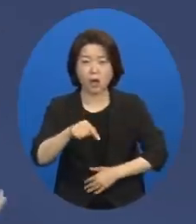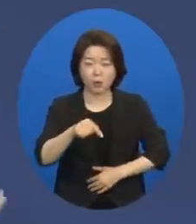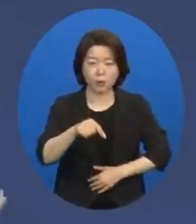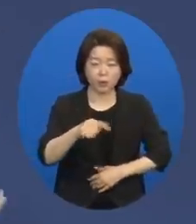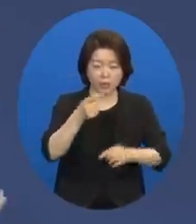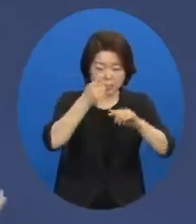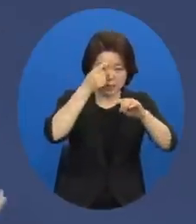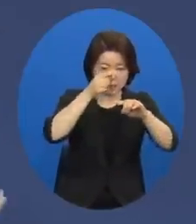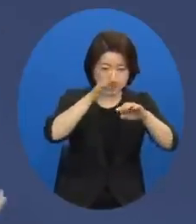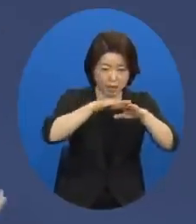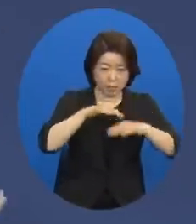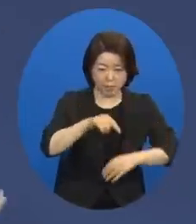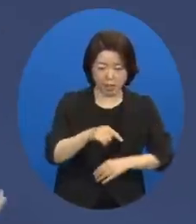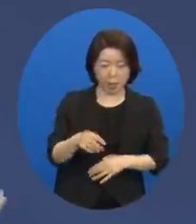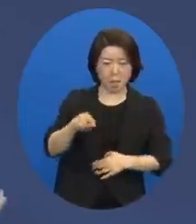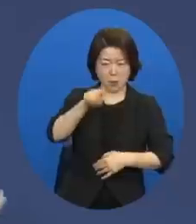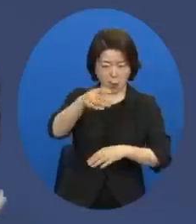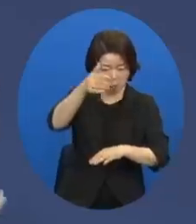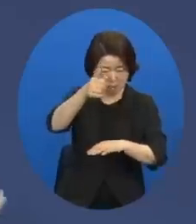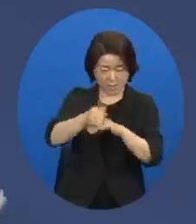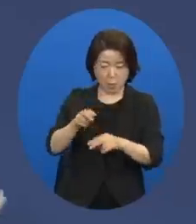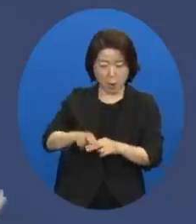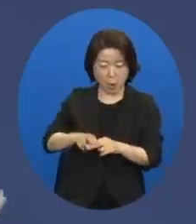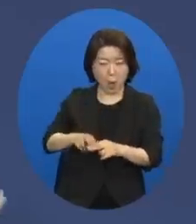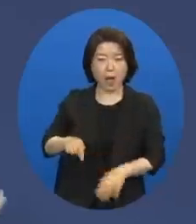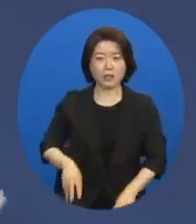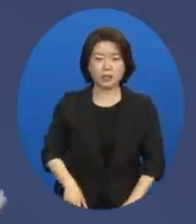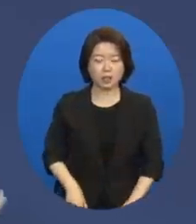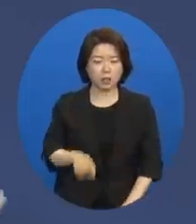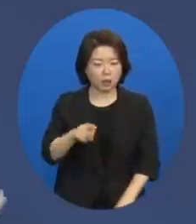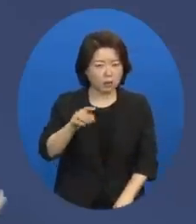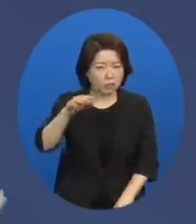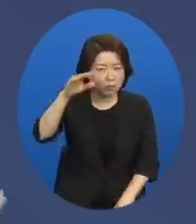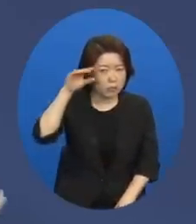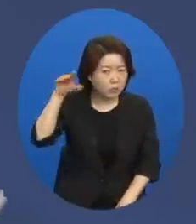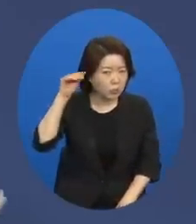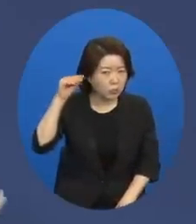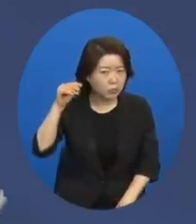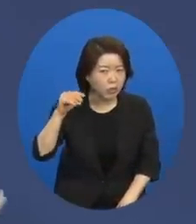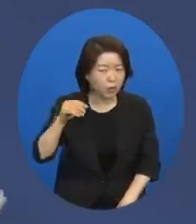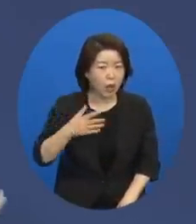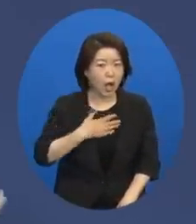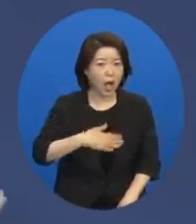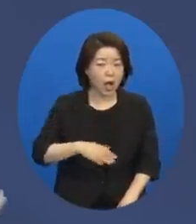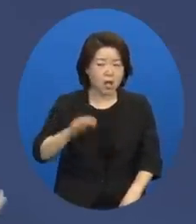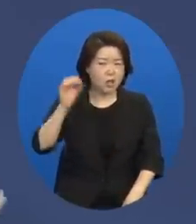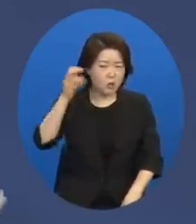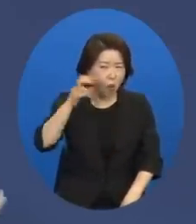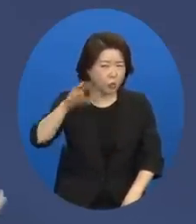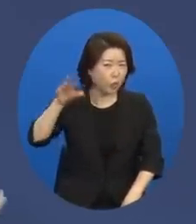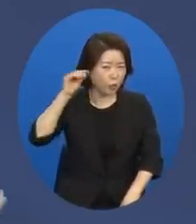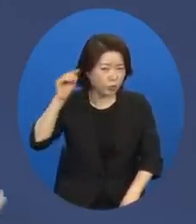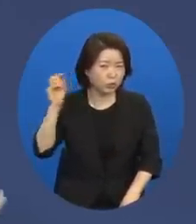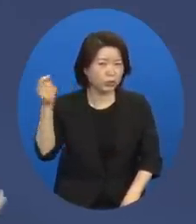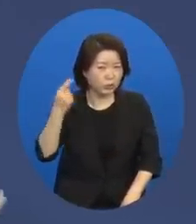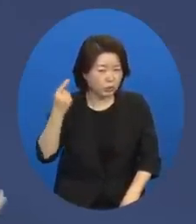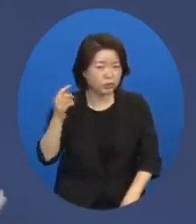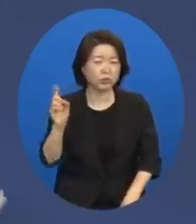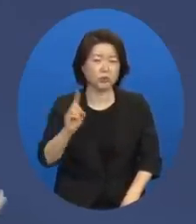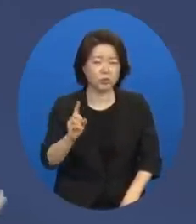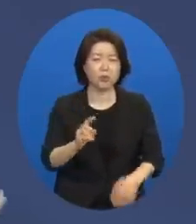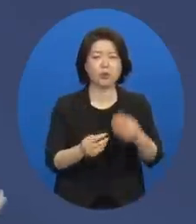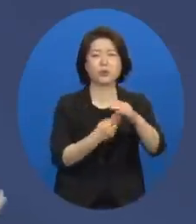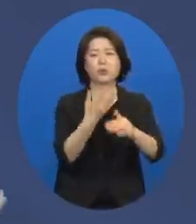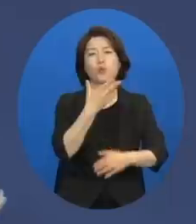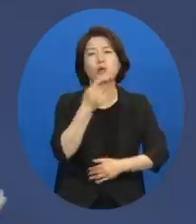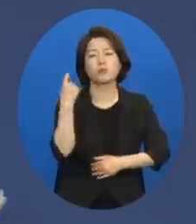초라하게 이방인으로 앉아있다가 거듭해서 듣고 알게 된 게 요한복음 3장 16절이었어요. 그게 어느 순간 저는